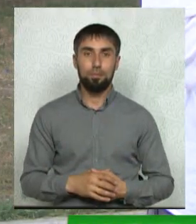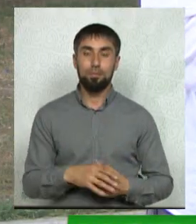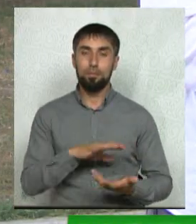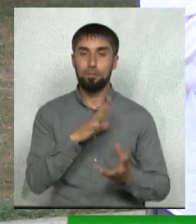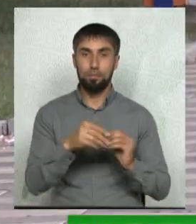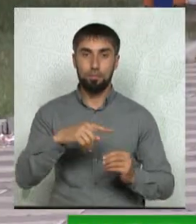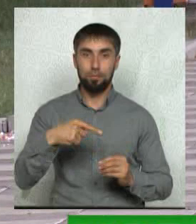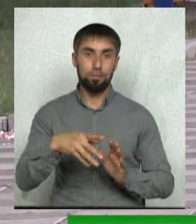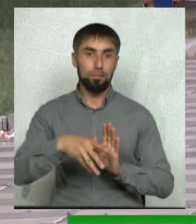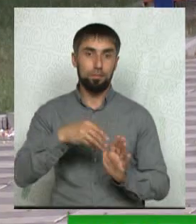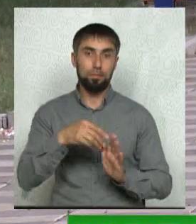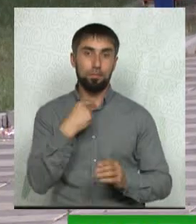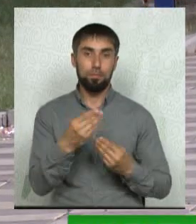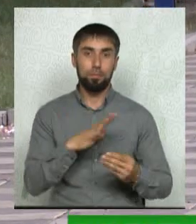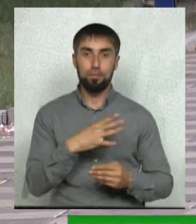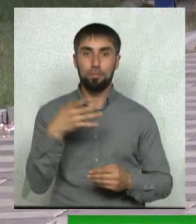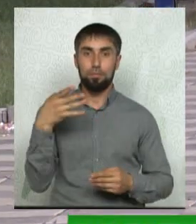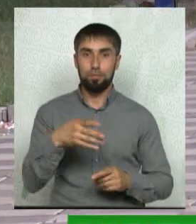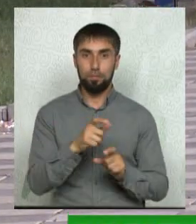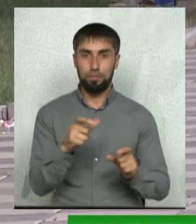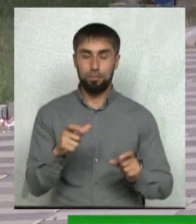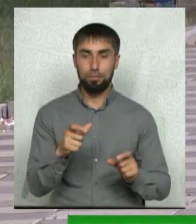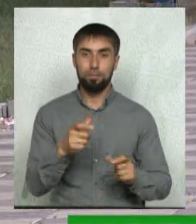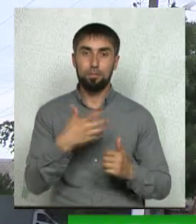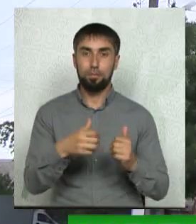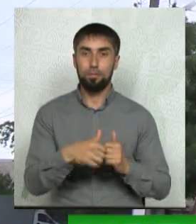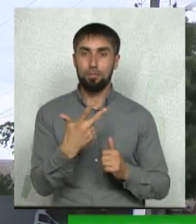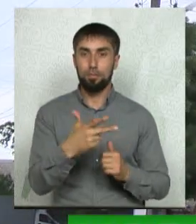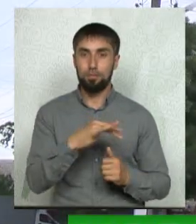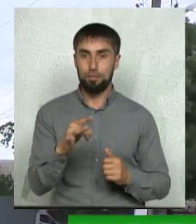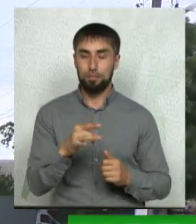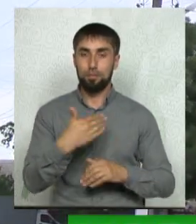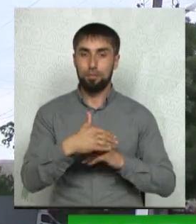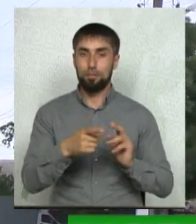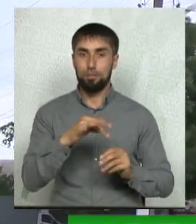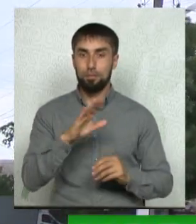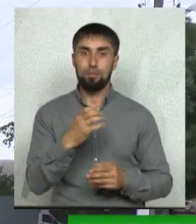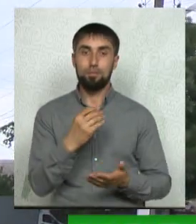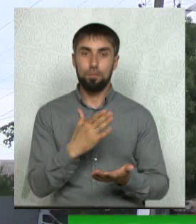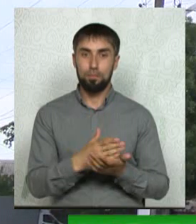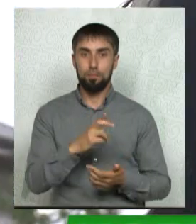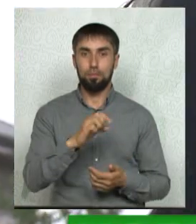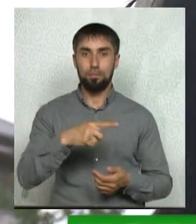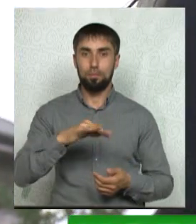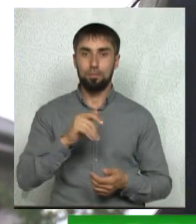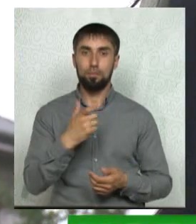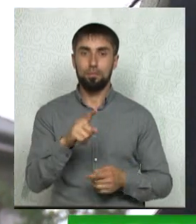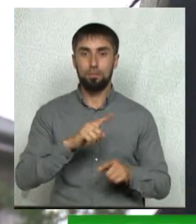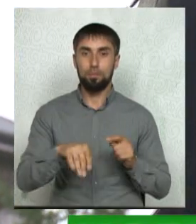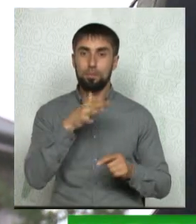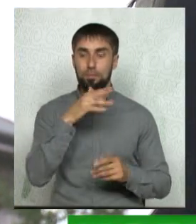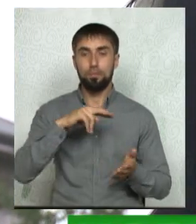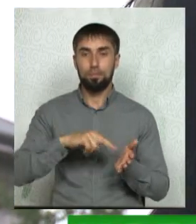Всего в Карабулаке проголосовало более 4000 человек. Среди трех лидеров, помимо улицы Зязикова, еще и Балкоева, где в скором